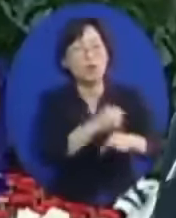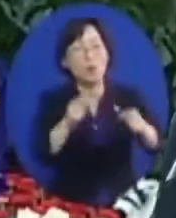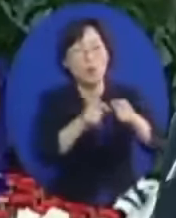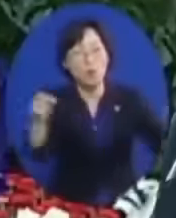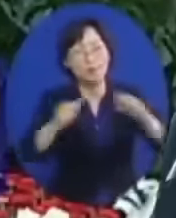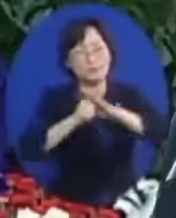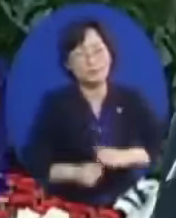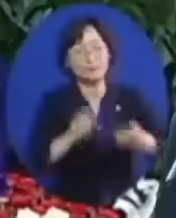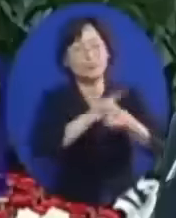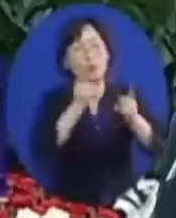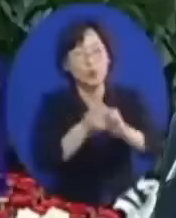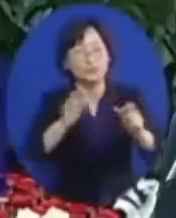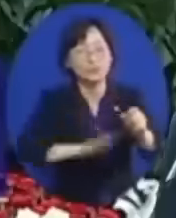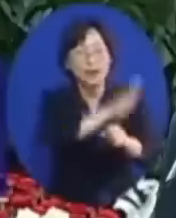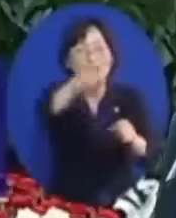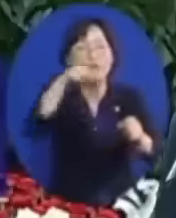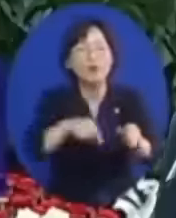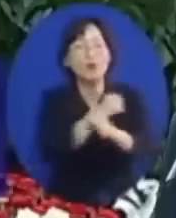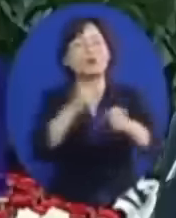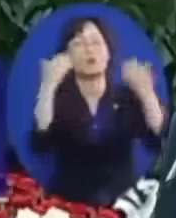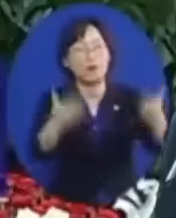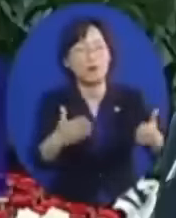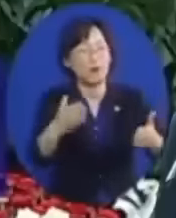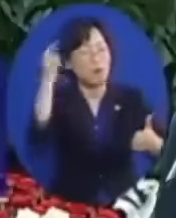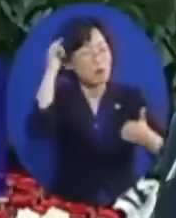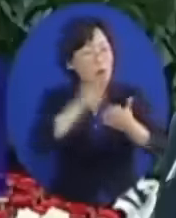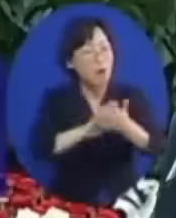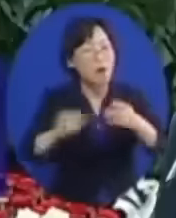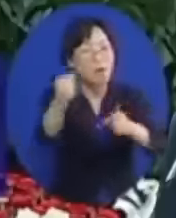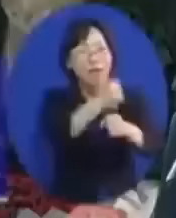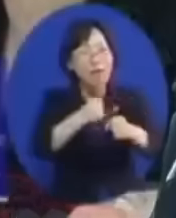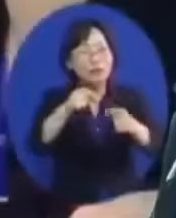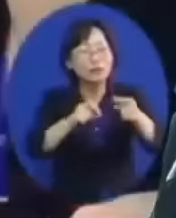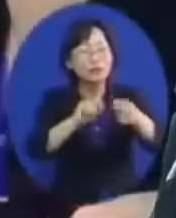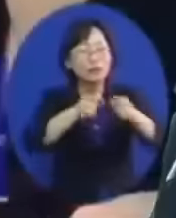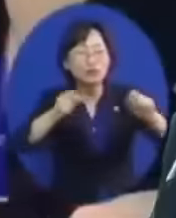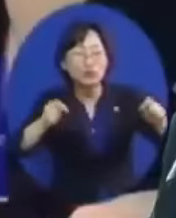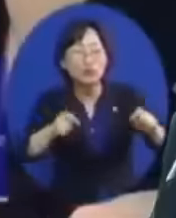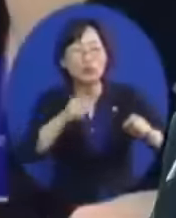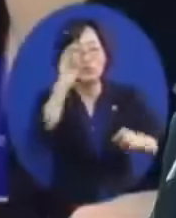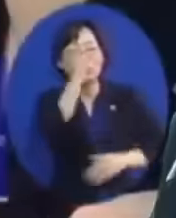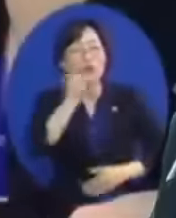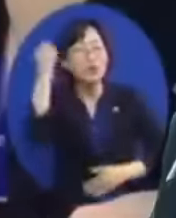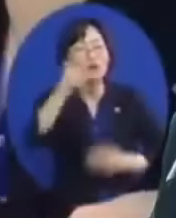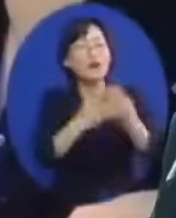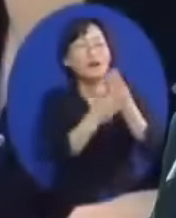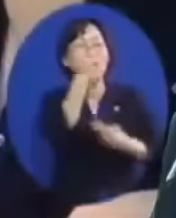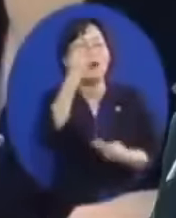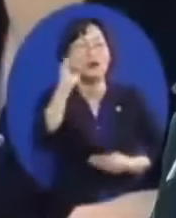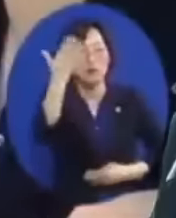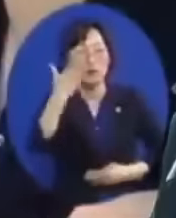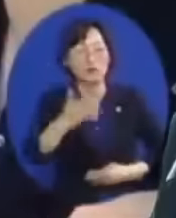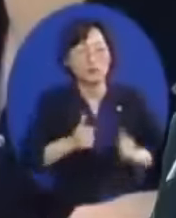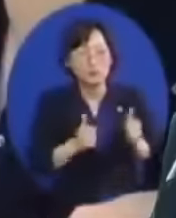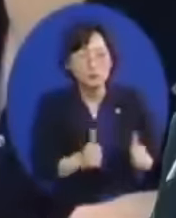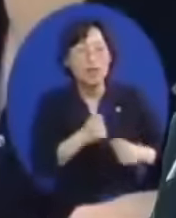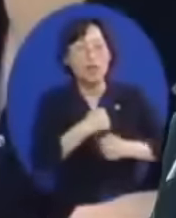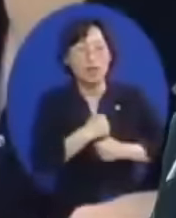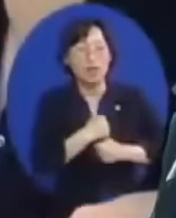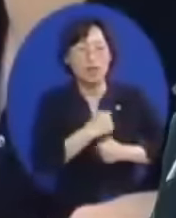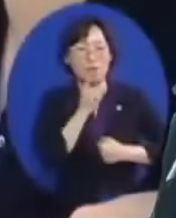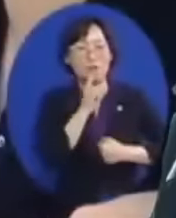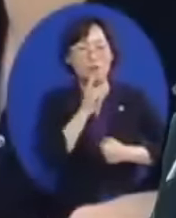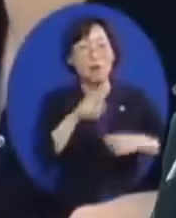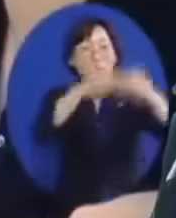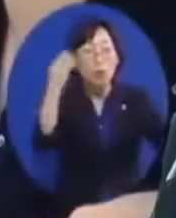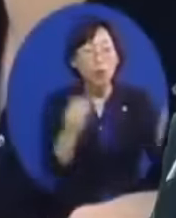사랑 가운데서로 용납하고 평안의 면인줄로 성령이 하나 되게 된 것을 힘써 지키라는 말했습니다. 모든 겸손과 온유로